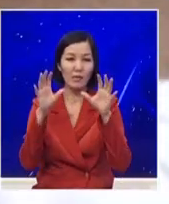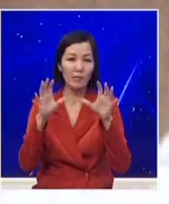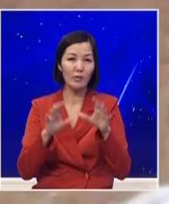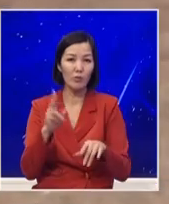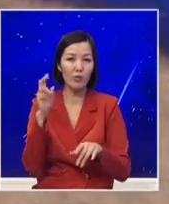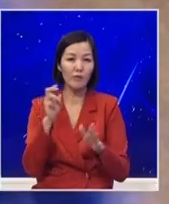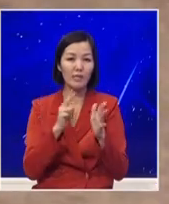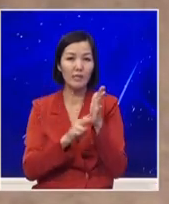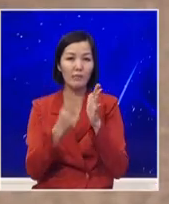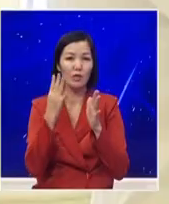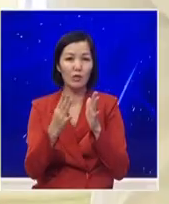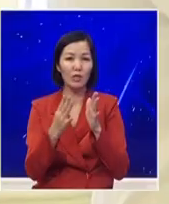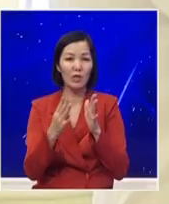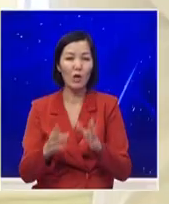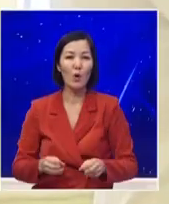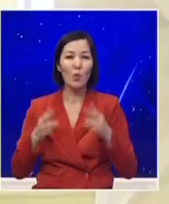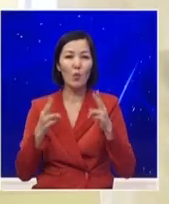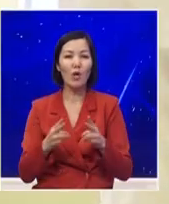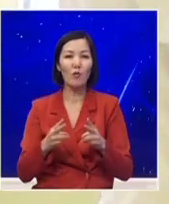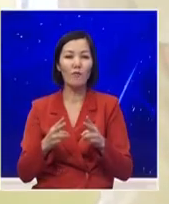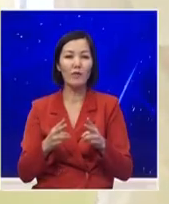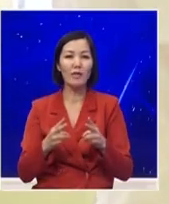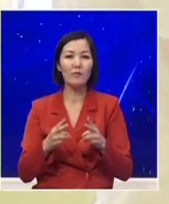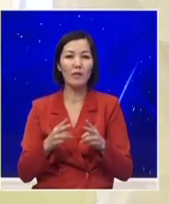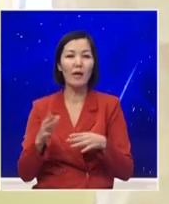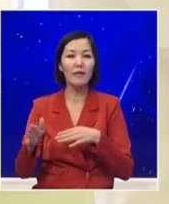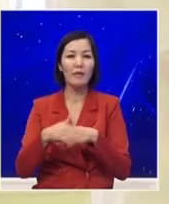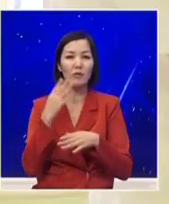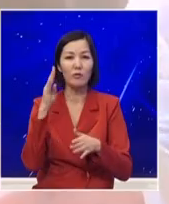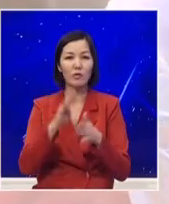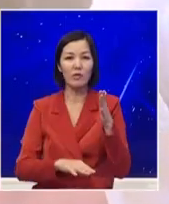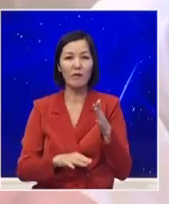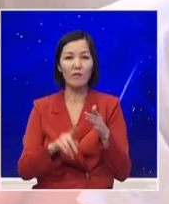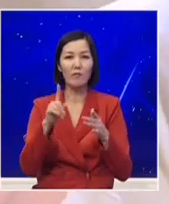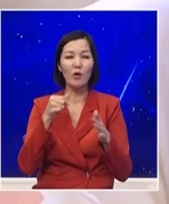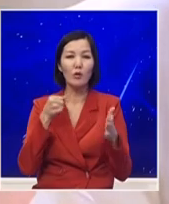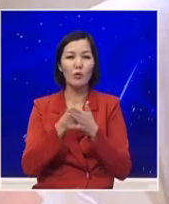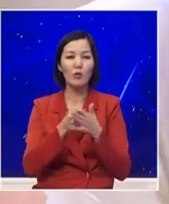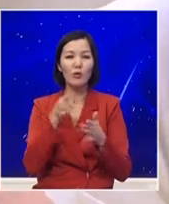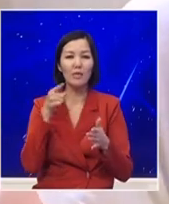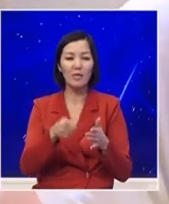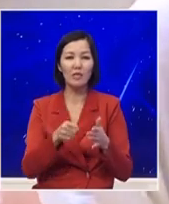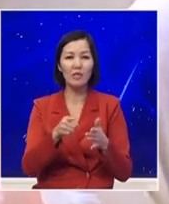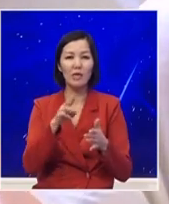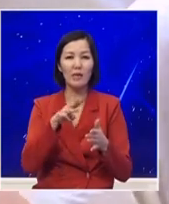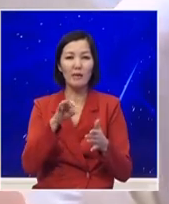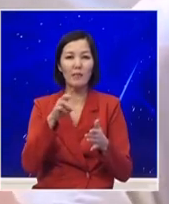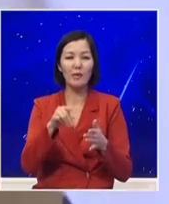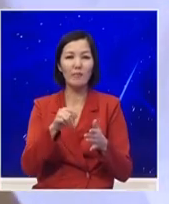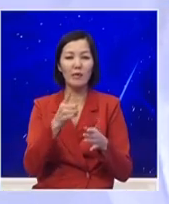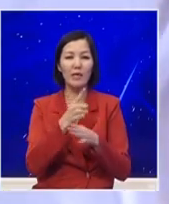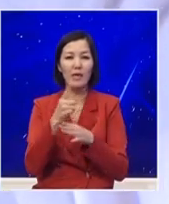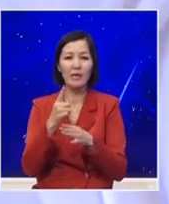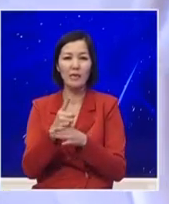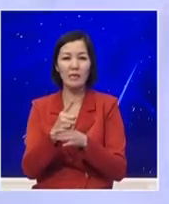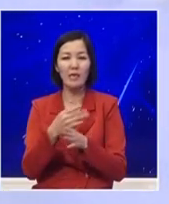статье 274 Уголовного кодекса, наказуемо штрафом в размере до 1000 МРП, либо ограничением